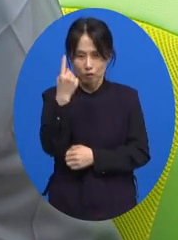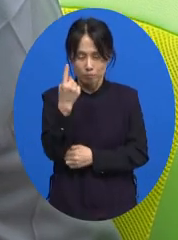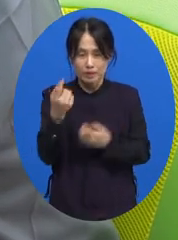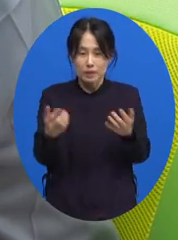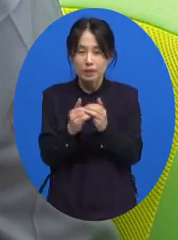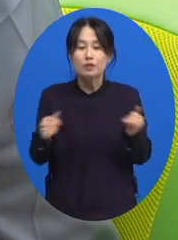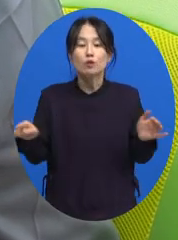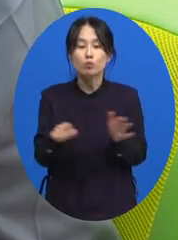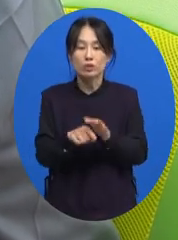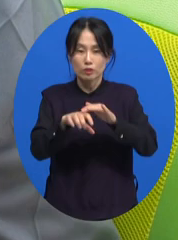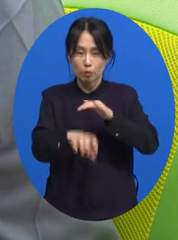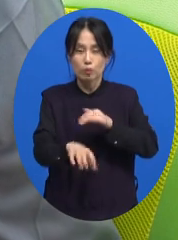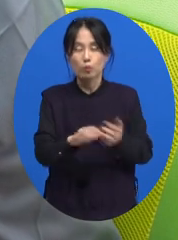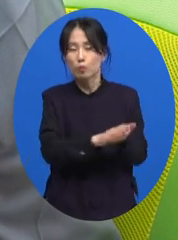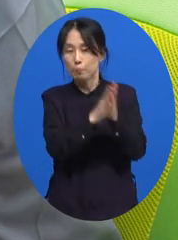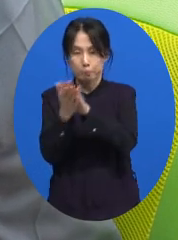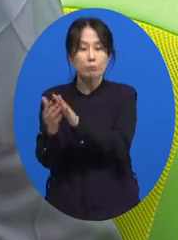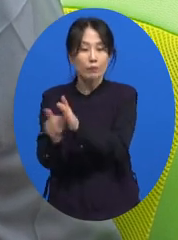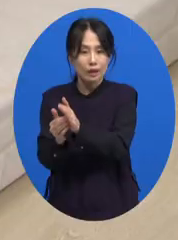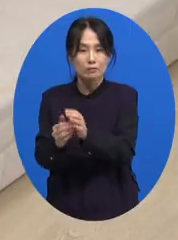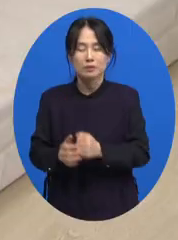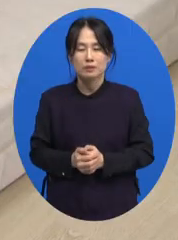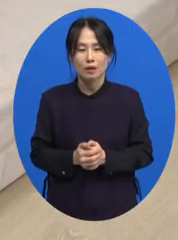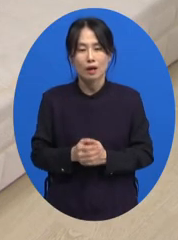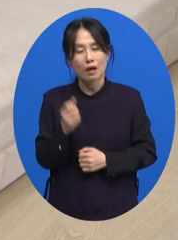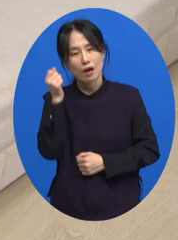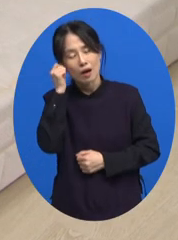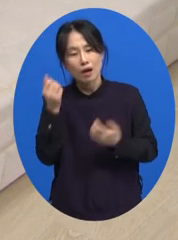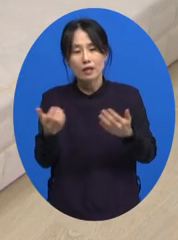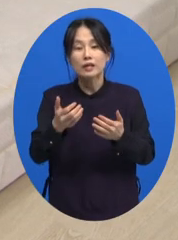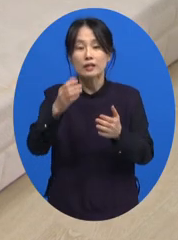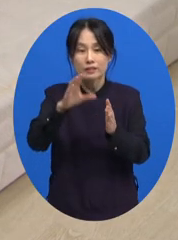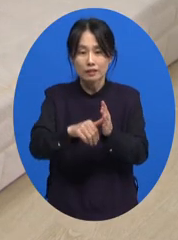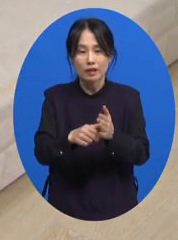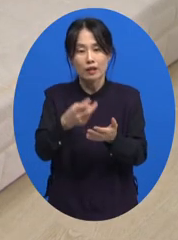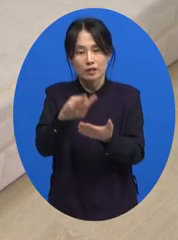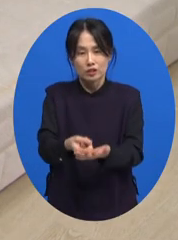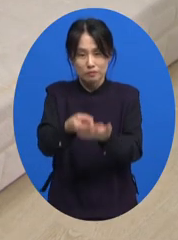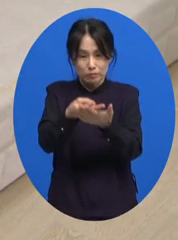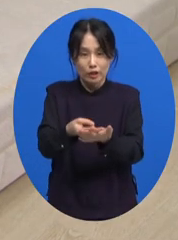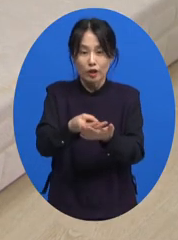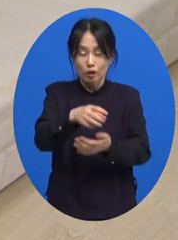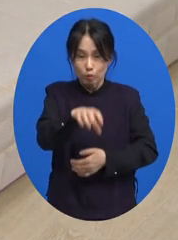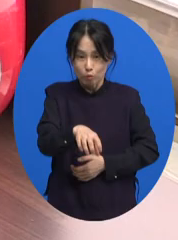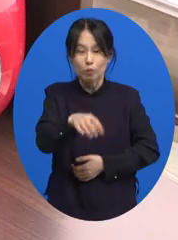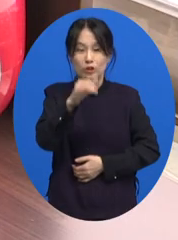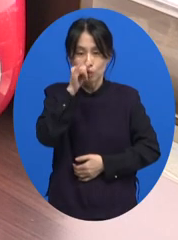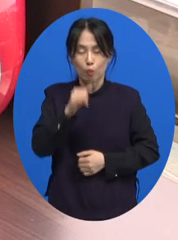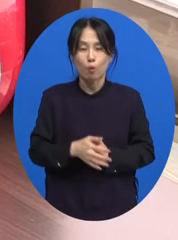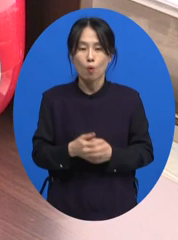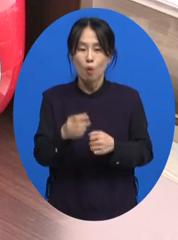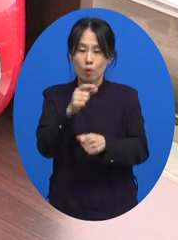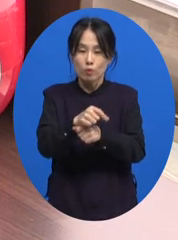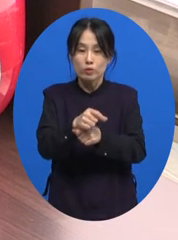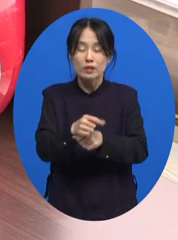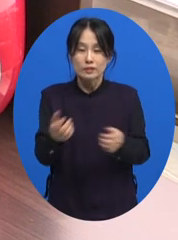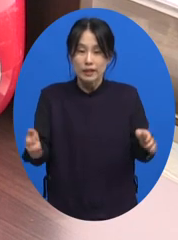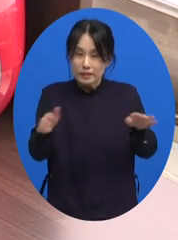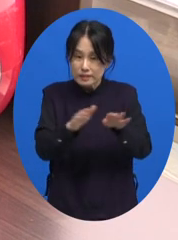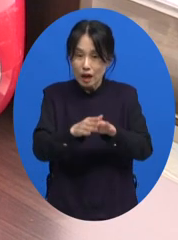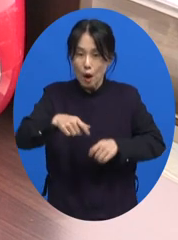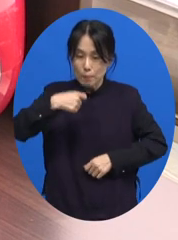경비 노동자들을 위한 공간도 바뀌었습니다 숙직시 취침할 수 있도록 침대도 놓고 업무용